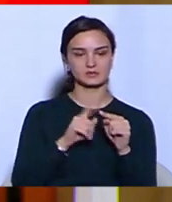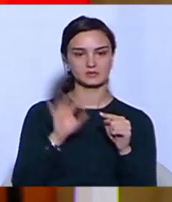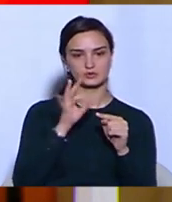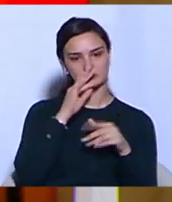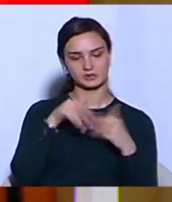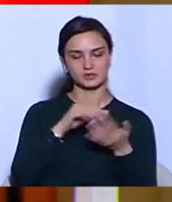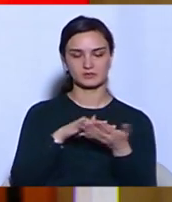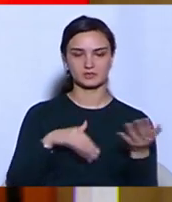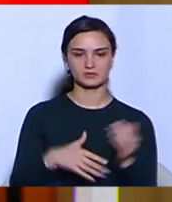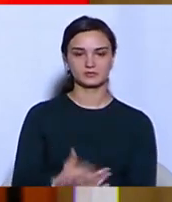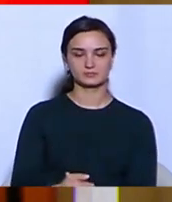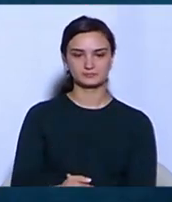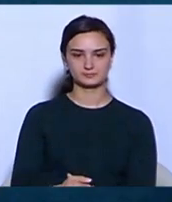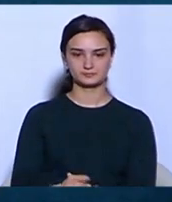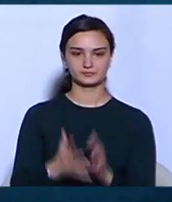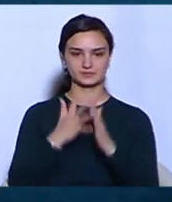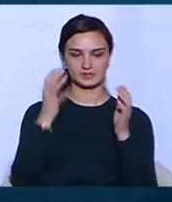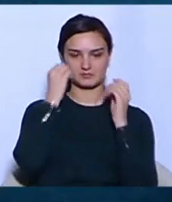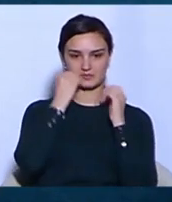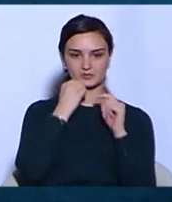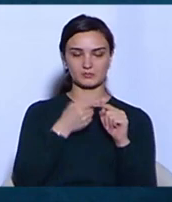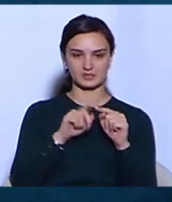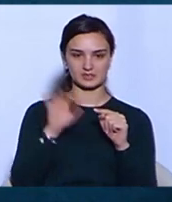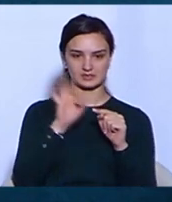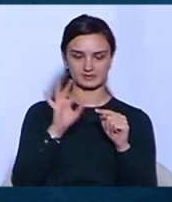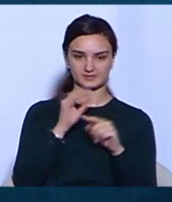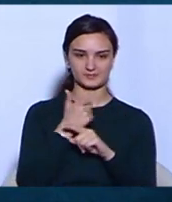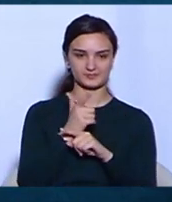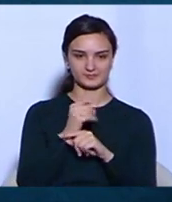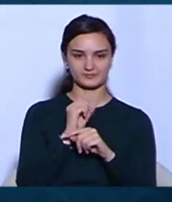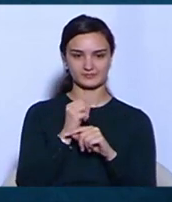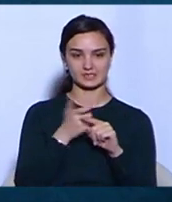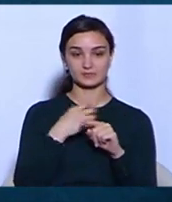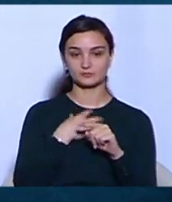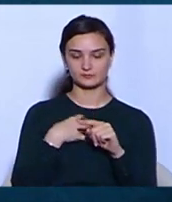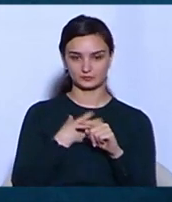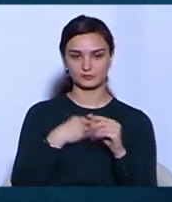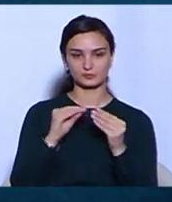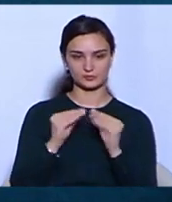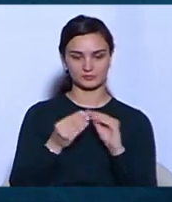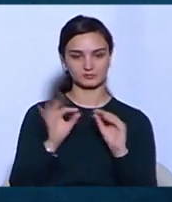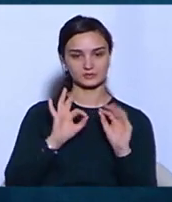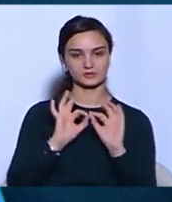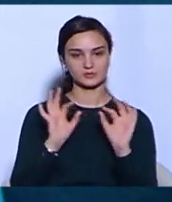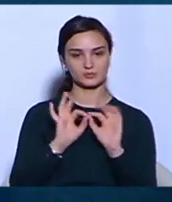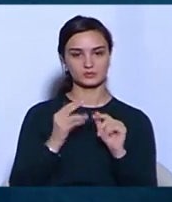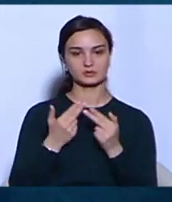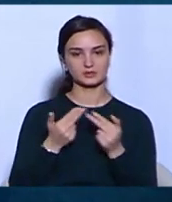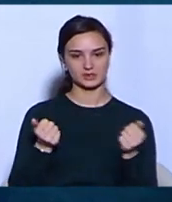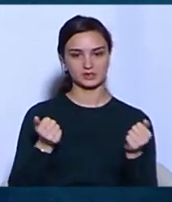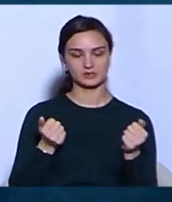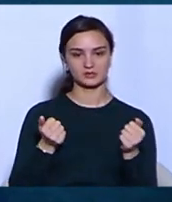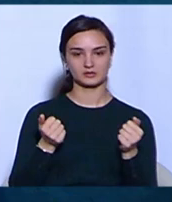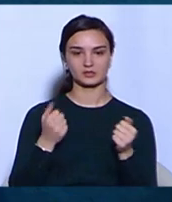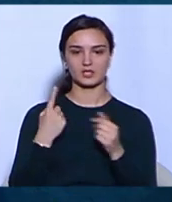შემდეგ გავაგრძელოთ. დიდი მადლობა ასეთი რეგულარული გაშუქებისთვის ამ ძალიან მნიშვნელოვანი პრობლემის. ნამდვილად